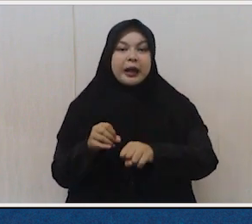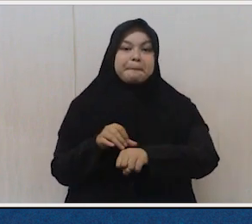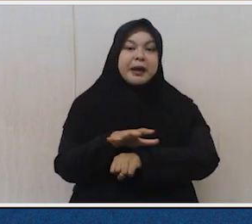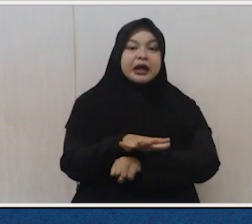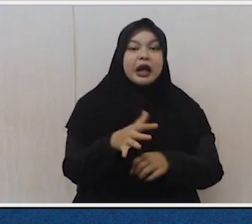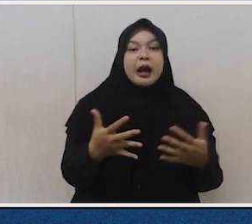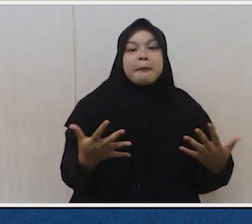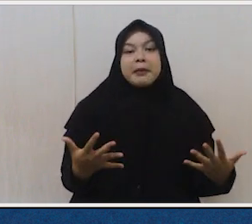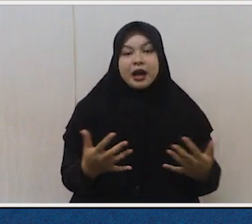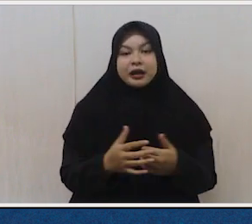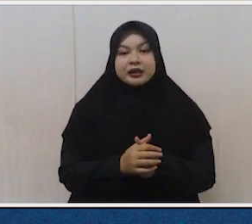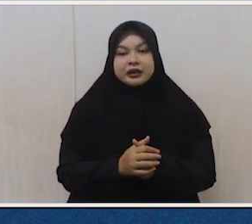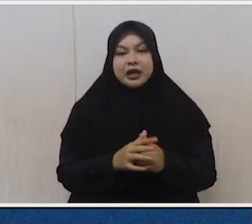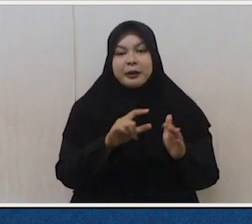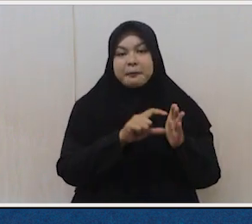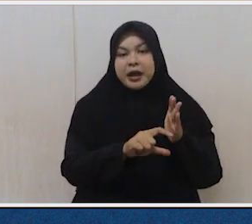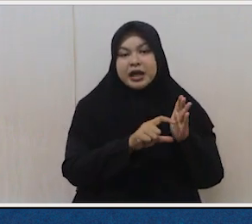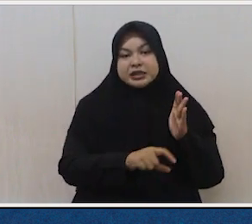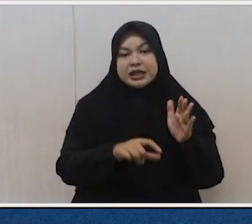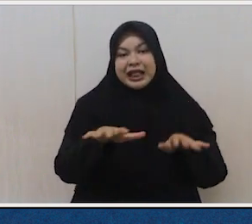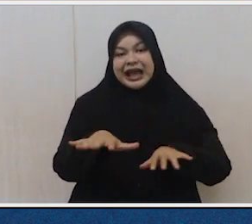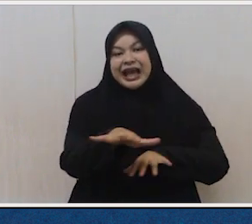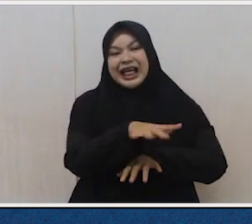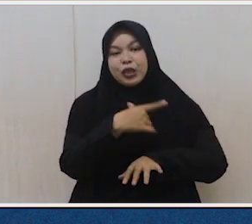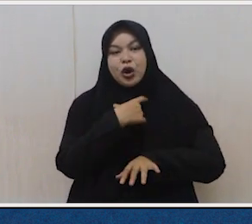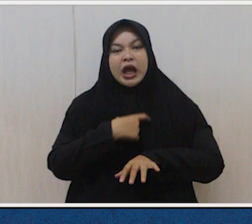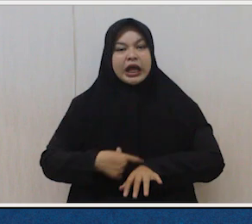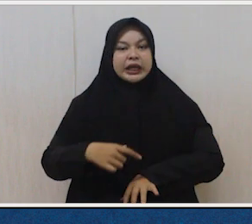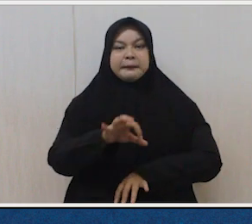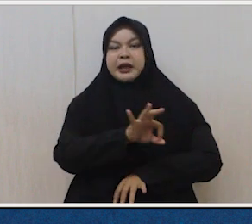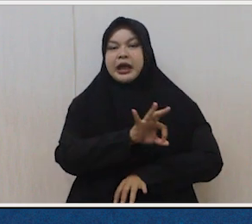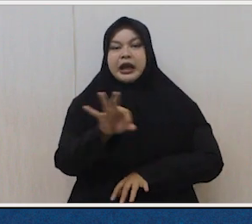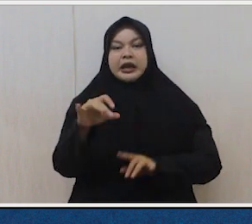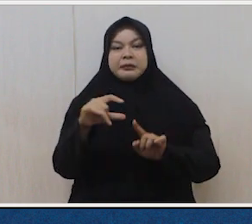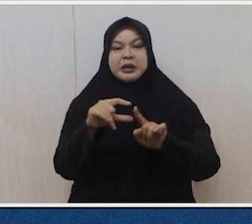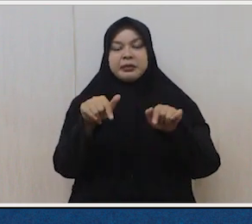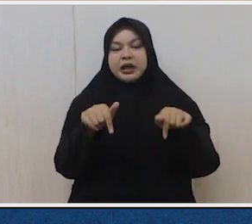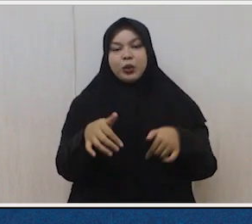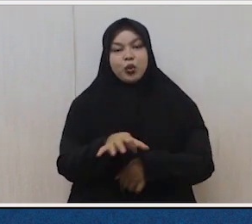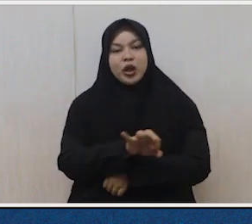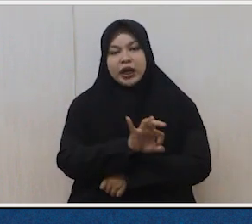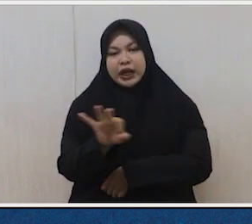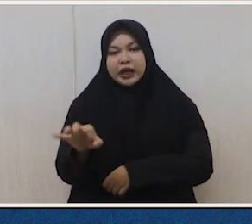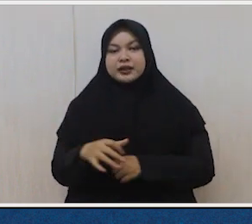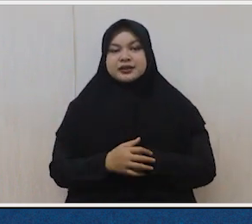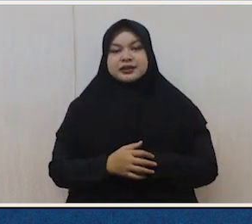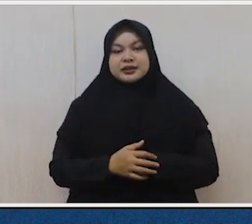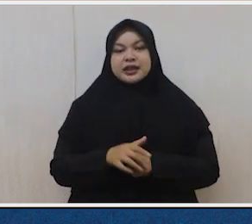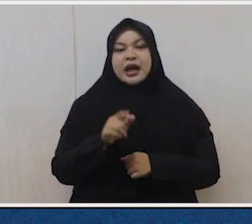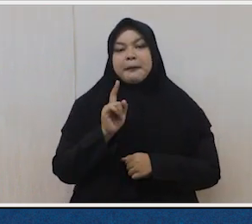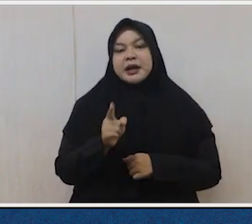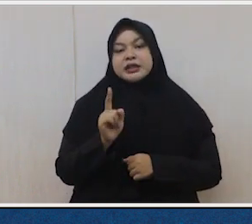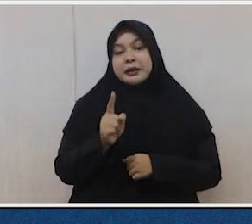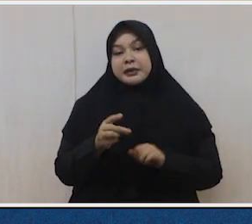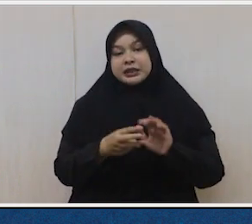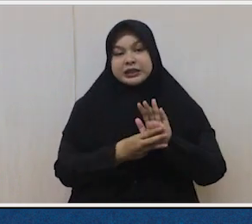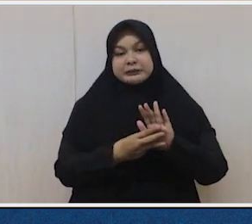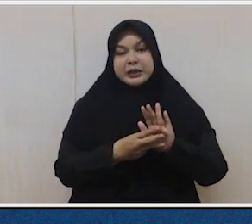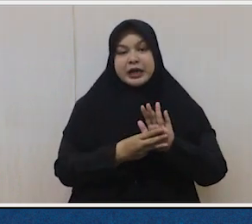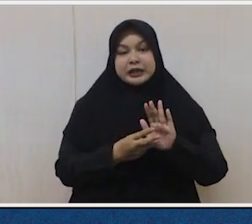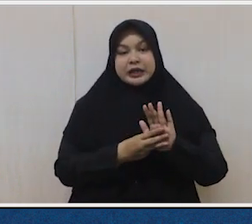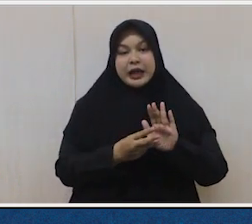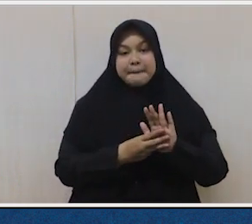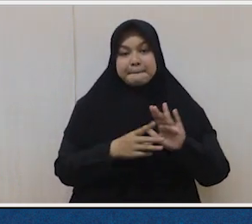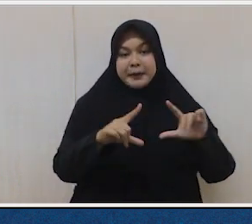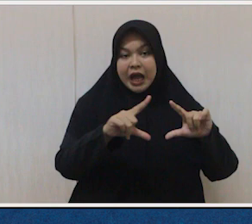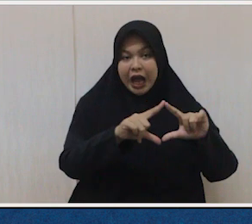dampaknya adalah kalau kita perhatikan enggak ada pasal yang ngatur Hakim di di PP itu jadi itu sejarahnya karena memang di Mahkamah